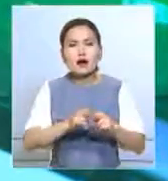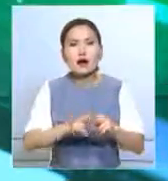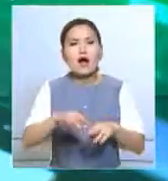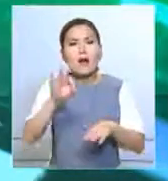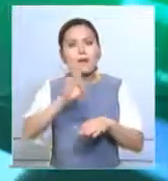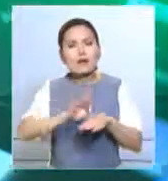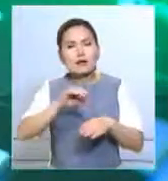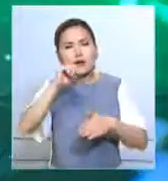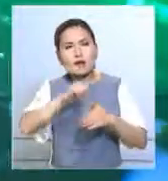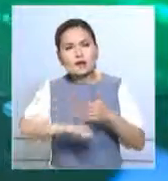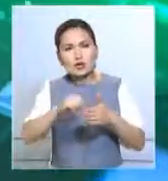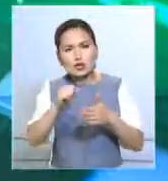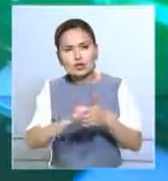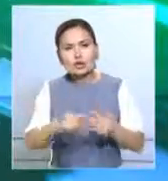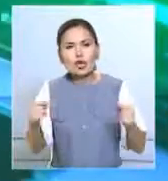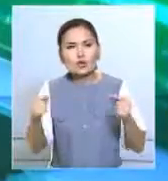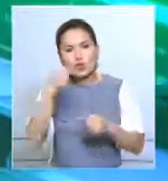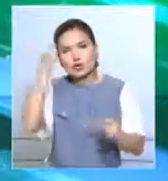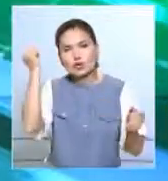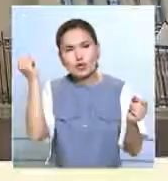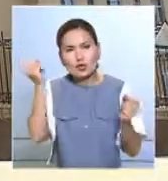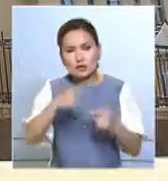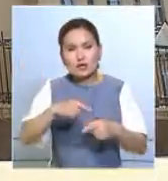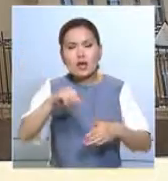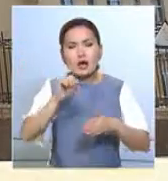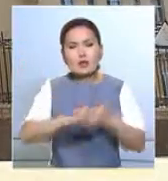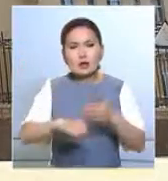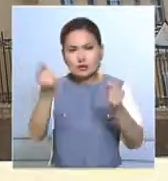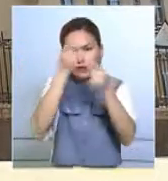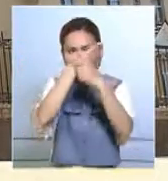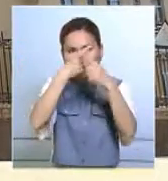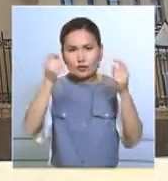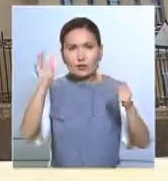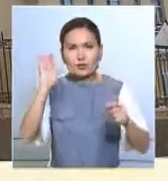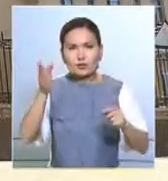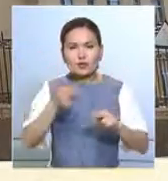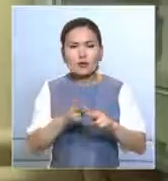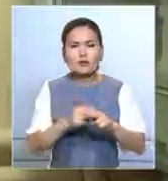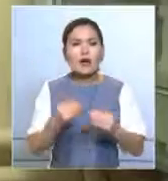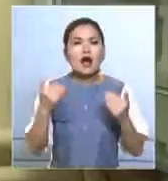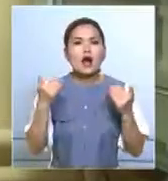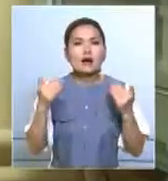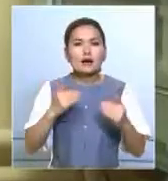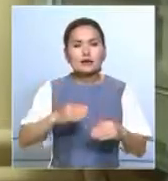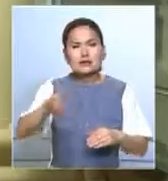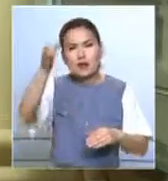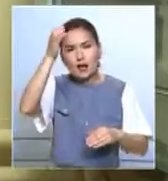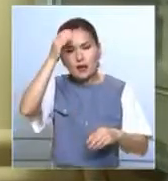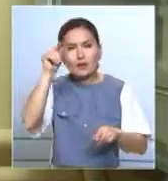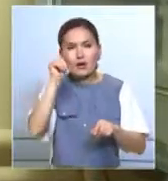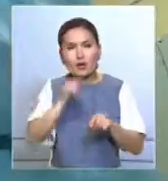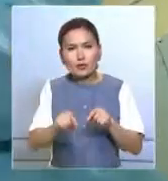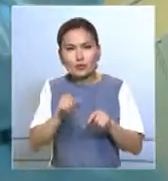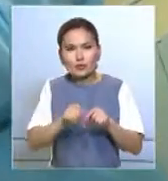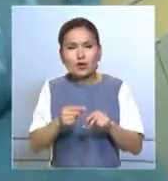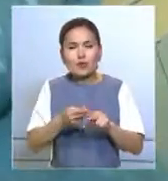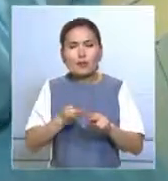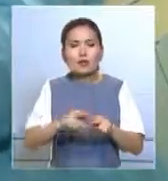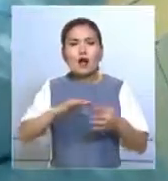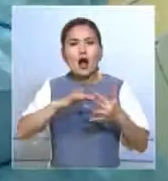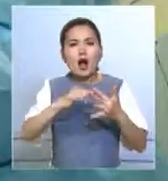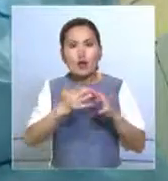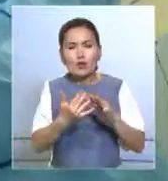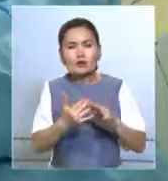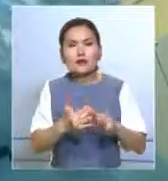жергілікті радиациялық медицина және экология ғылыми зерттеу институтының мамандары зерттеп жатыр. Институт қажетті жабдықтармен қамтылған және онда